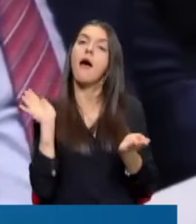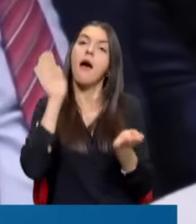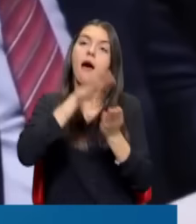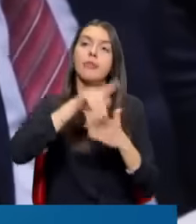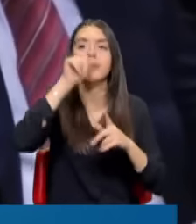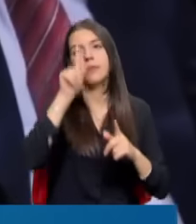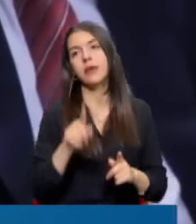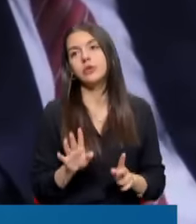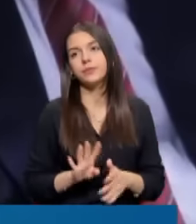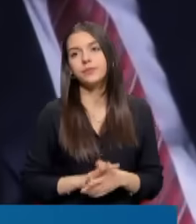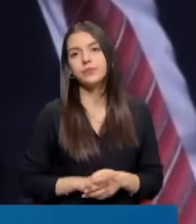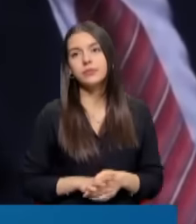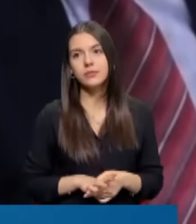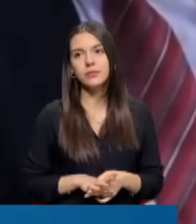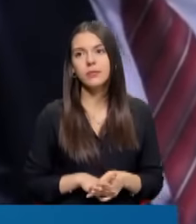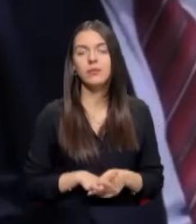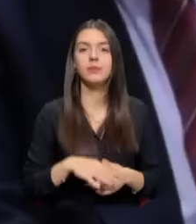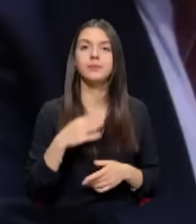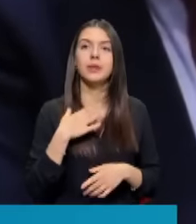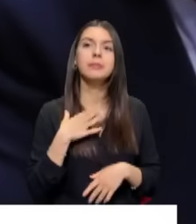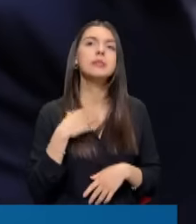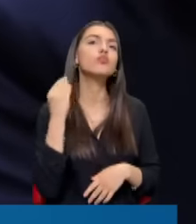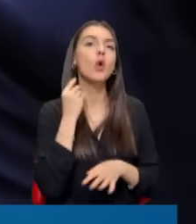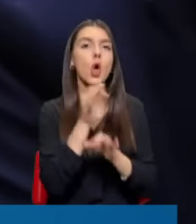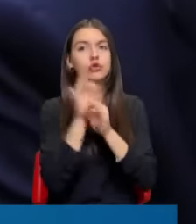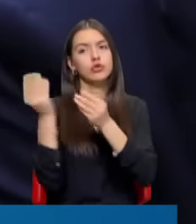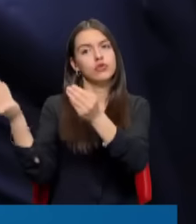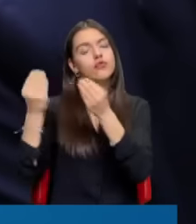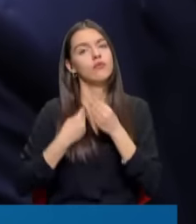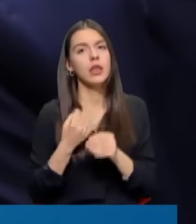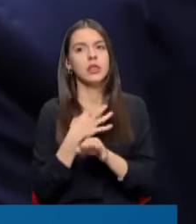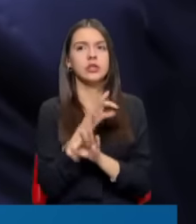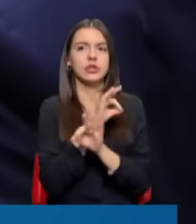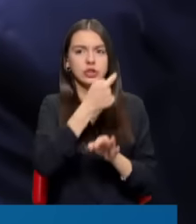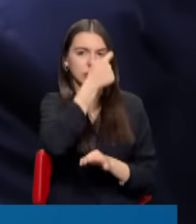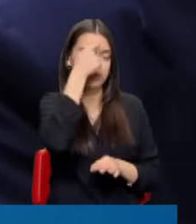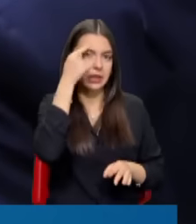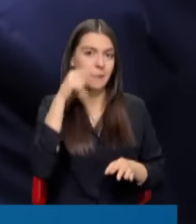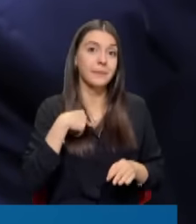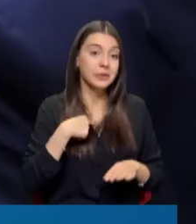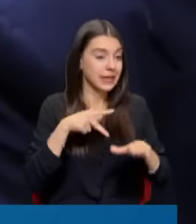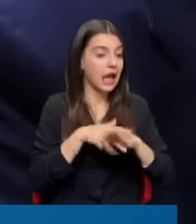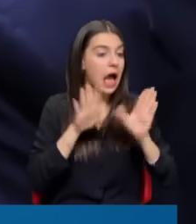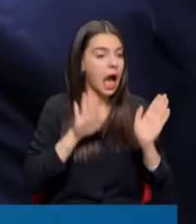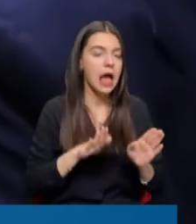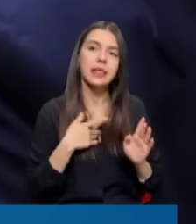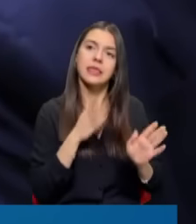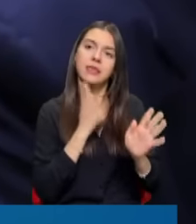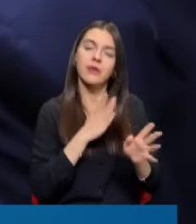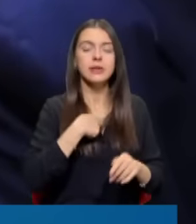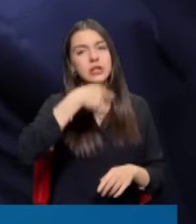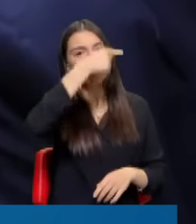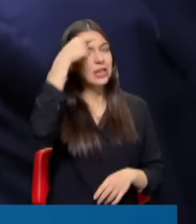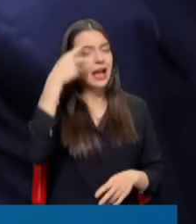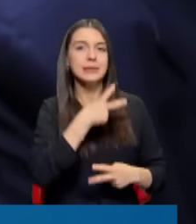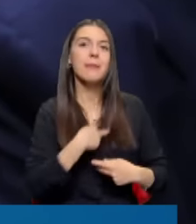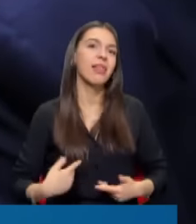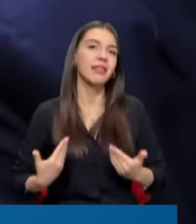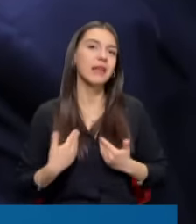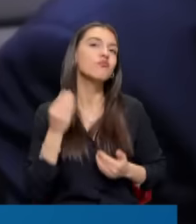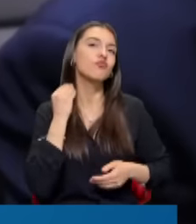başlattık. Enver Bey bize borçsuz bir şekilde teslim etti belediyeyi. Biz de kaldığımız yerden devam ediyoruz. Şanslı belediyelerden biriyiz efendim